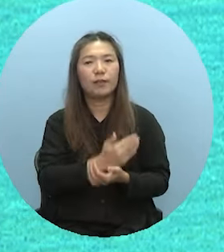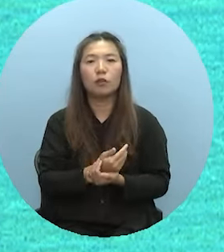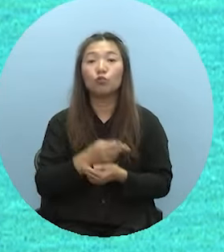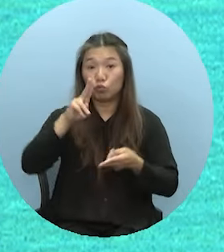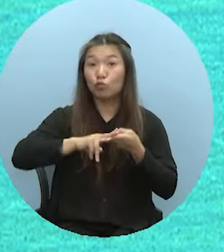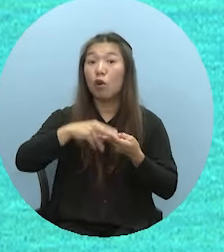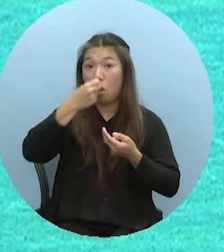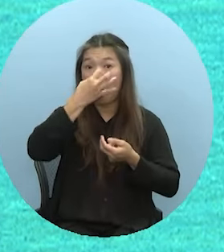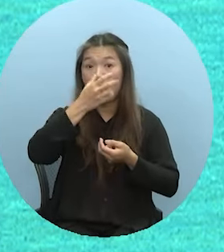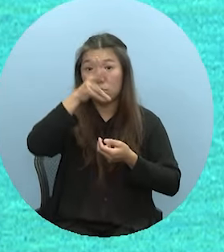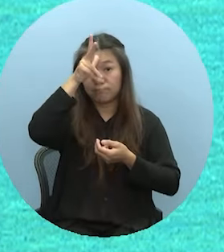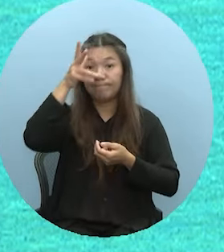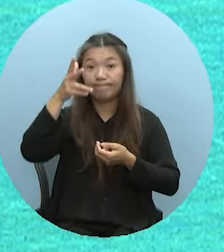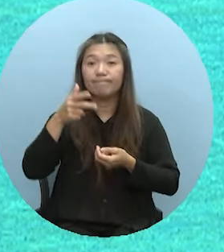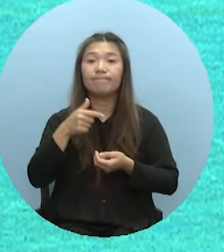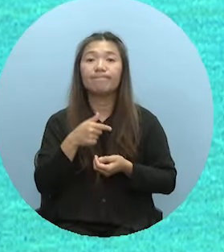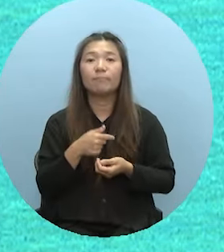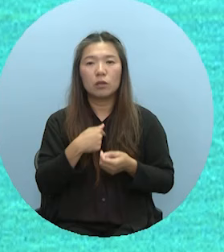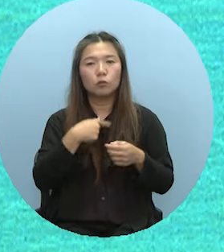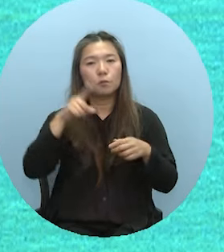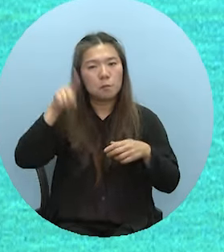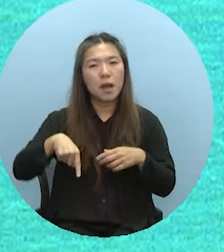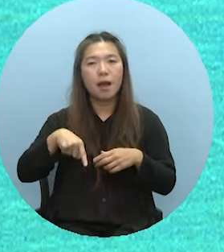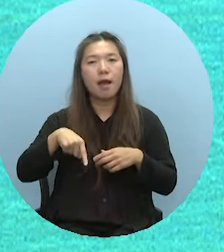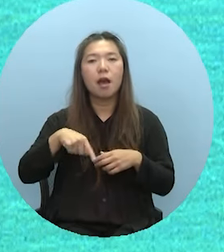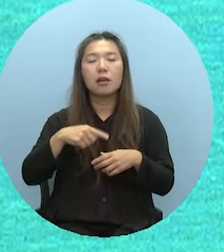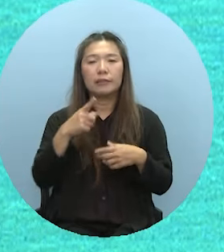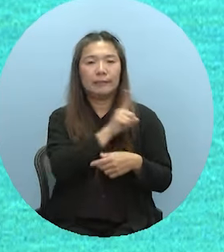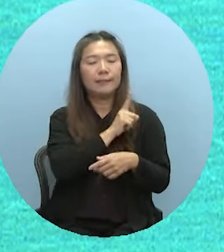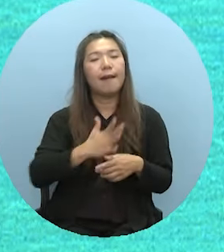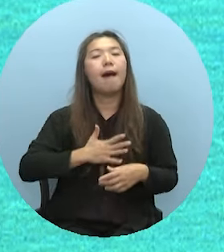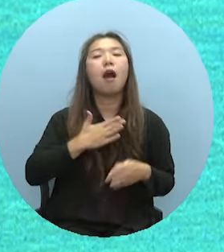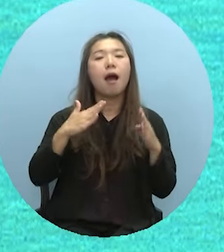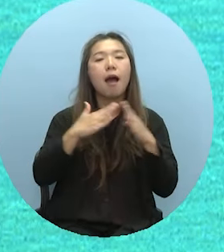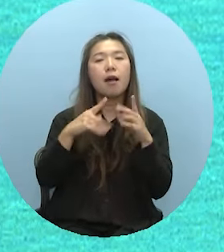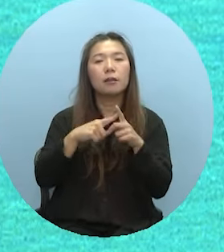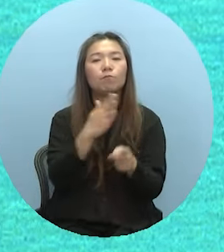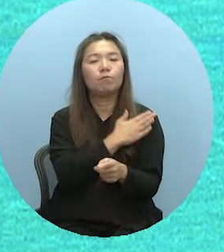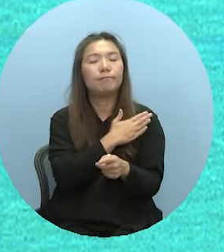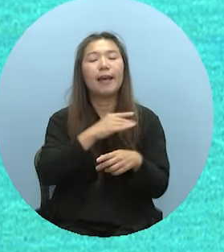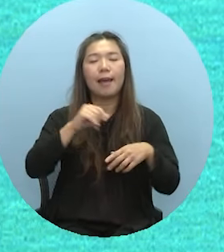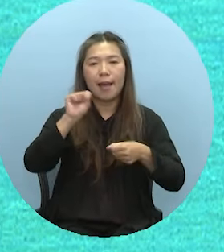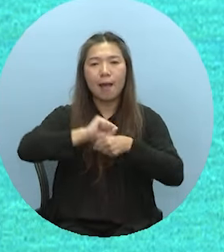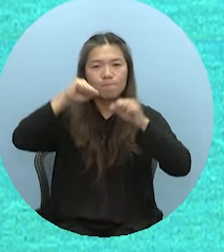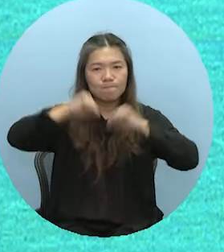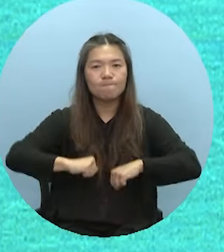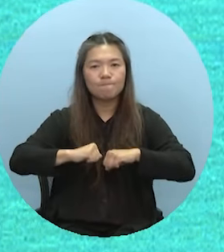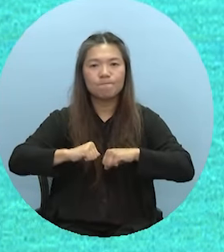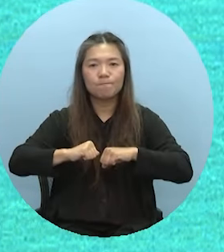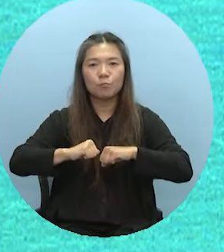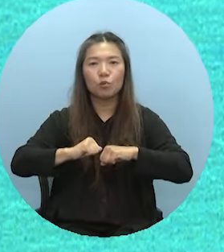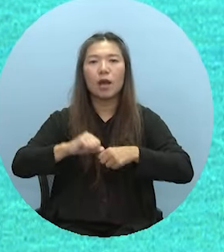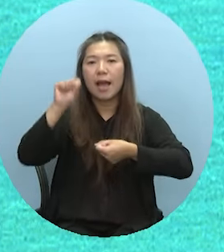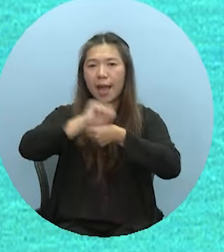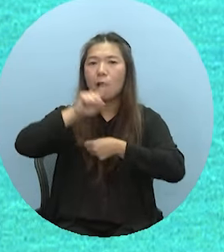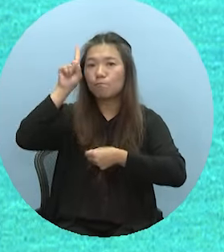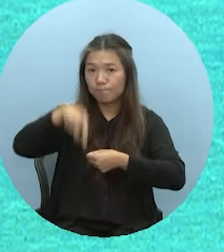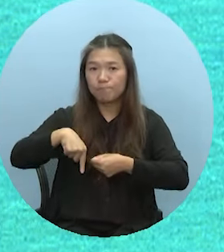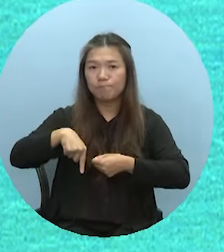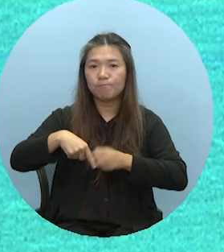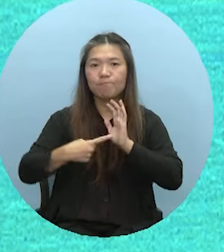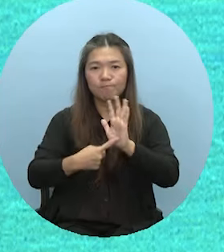相信香港特區政府一定會切實履行當家人職責，以更大決心、更實舉